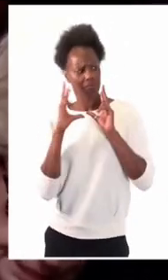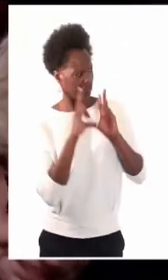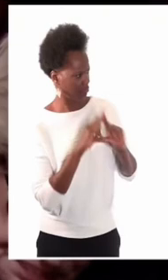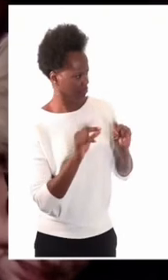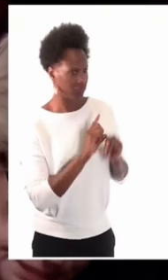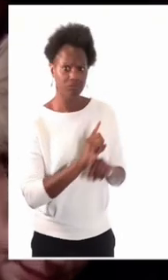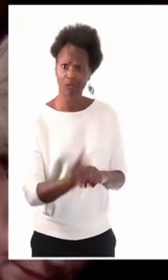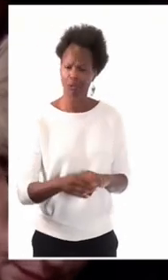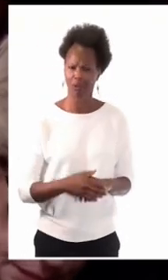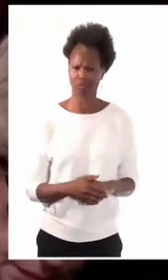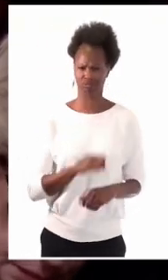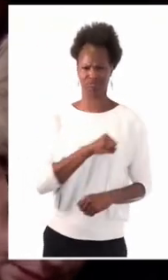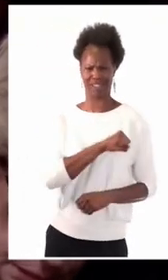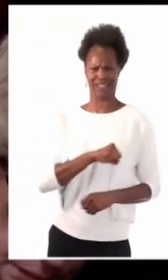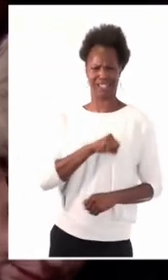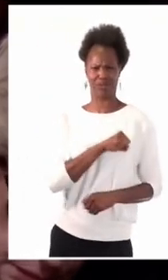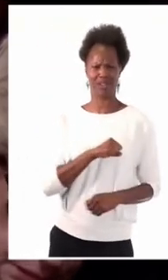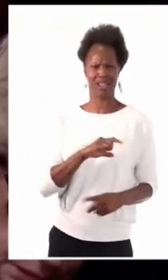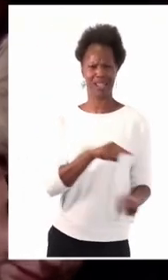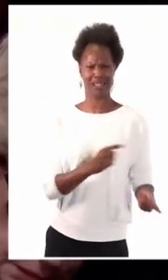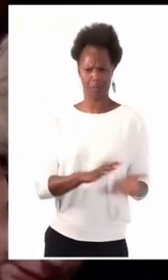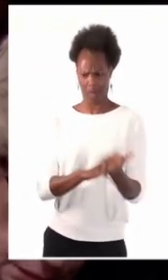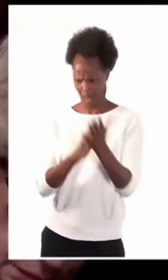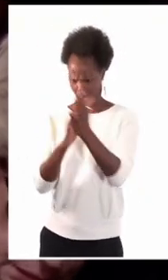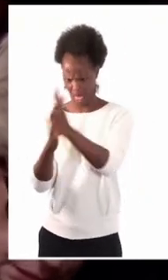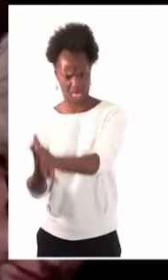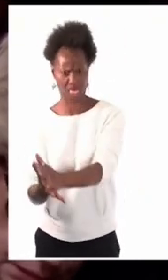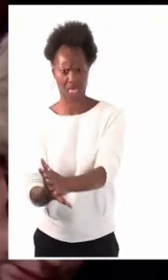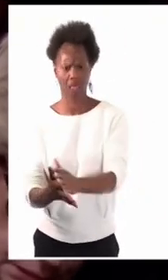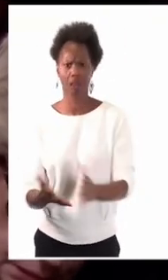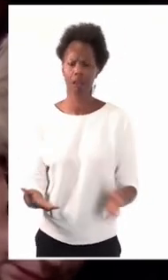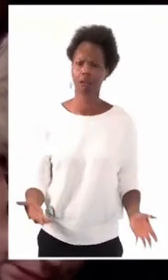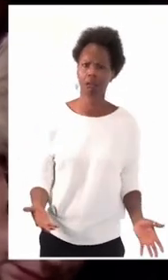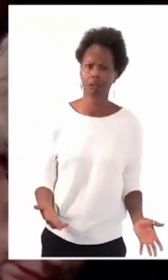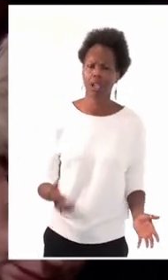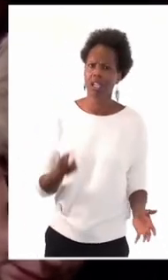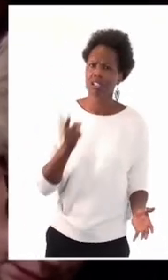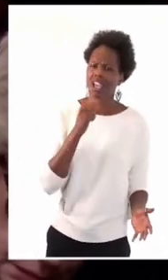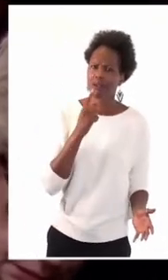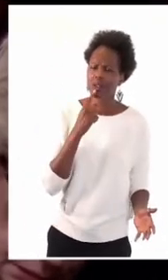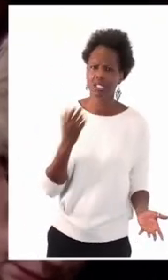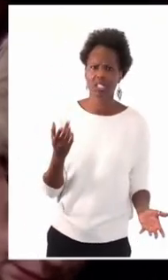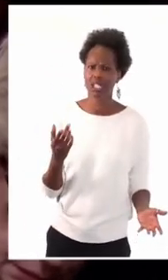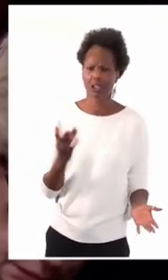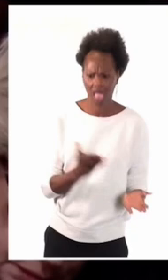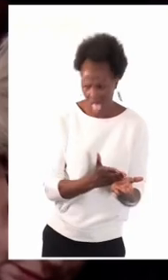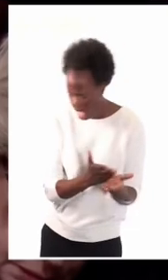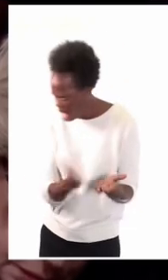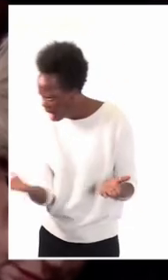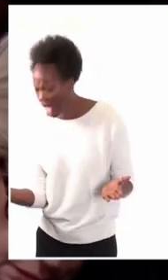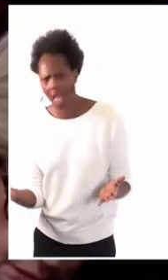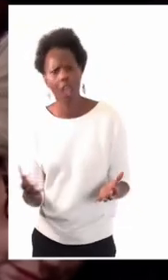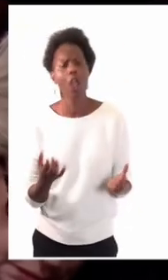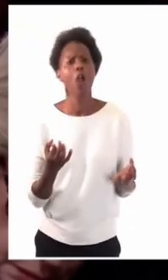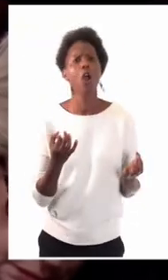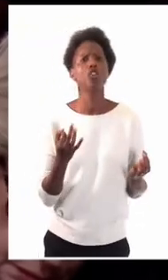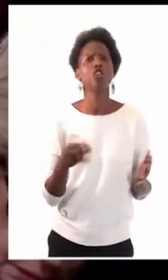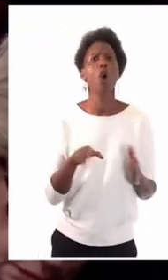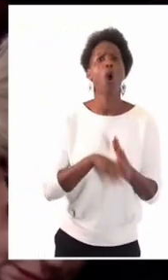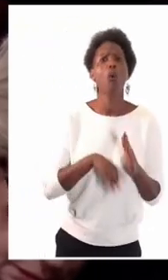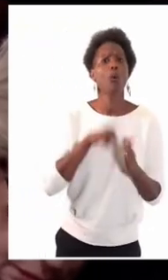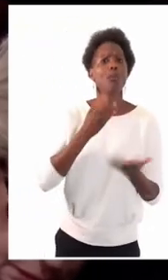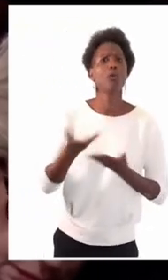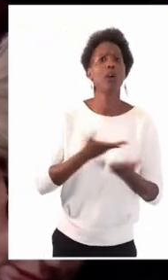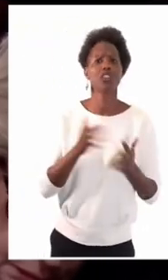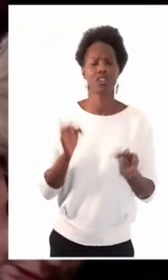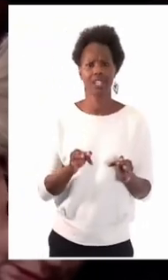la tournure que vous donnez ici au débat, c'est du temps en moins que l'on passe pour aborder la question des orientations budgétaires de la ville, et c'est une diversion.